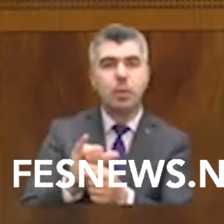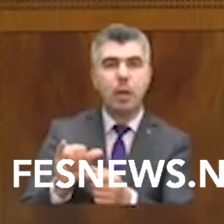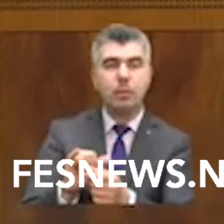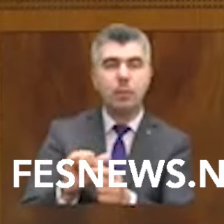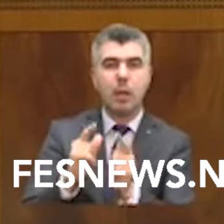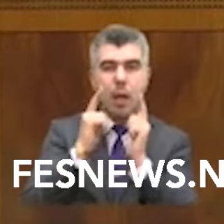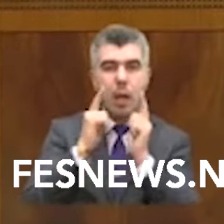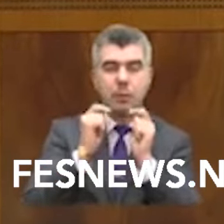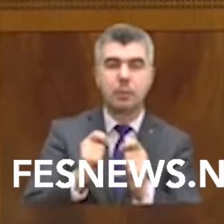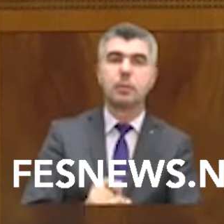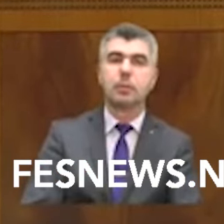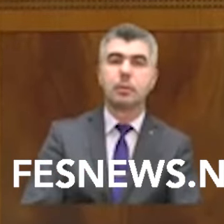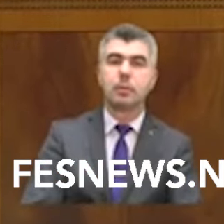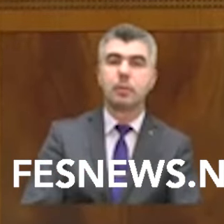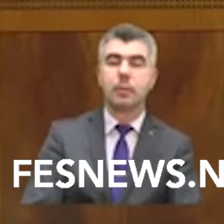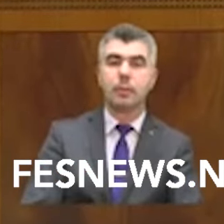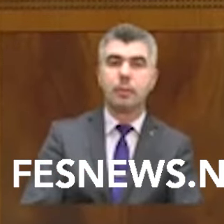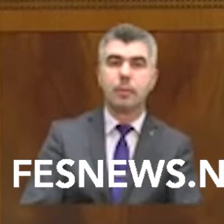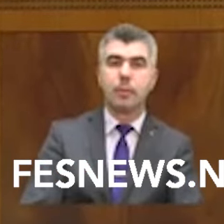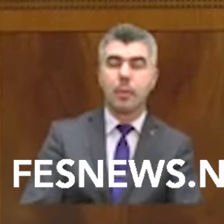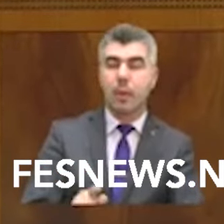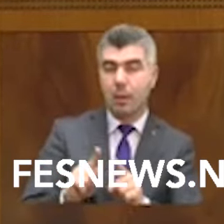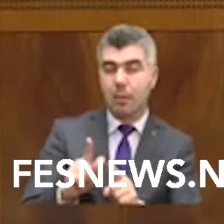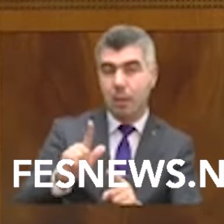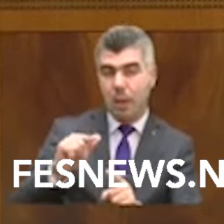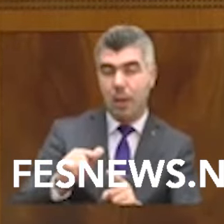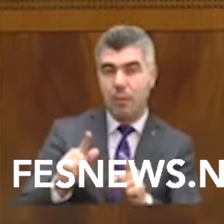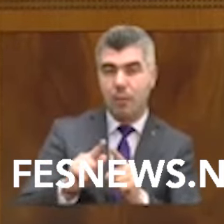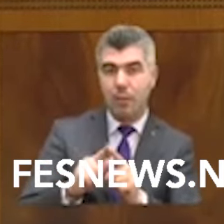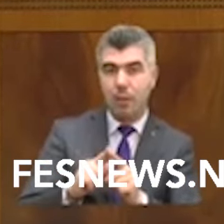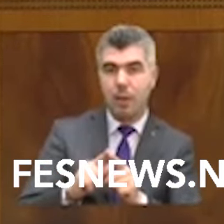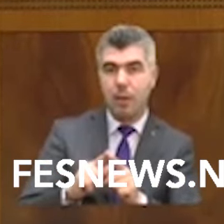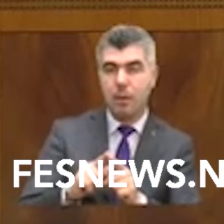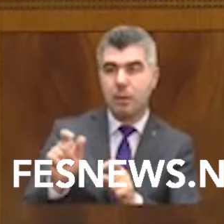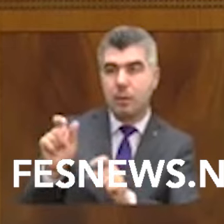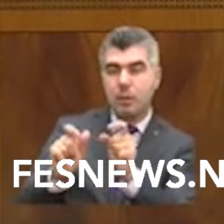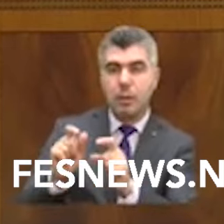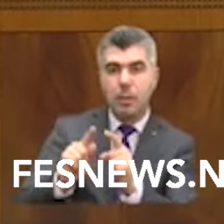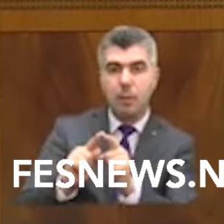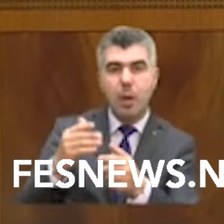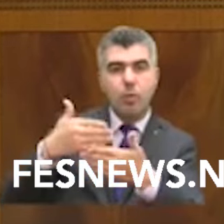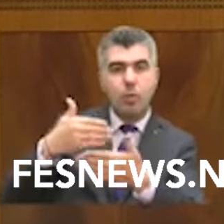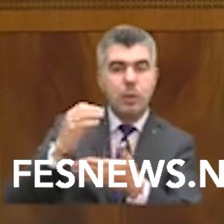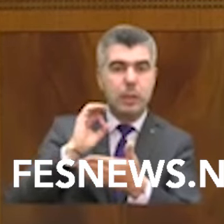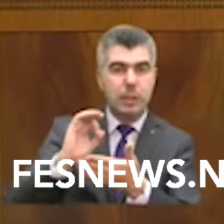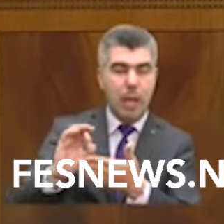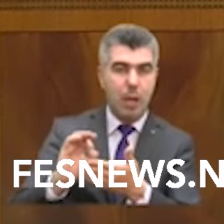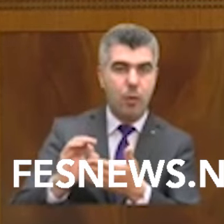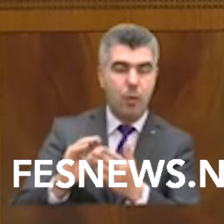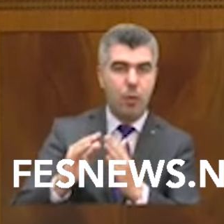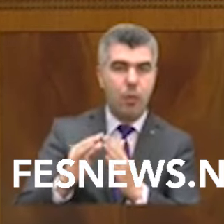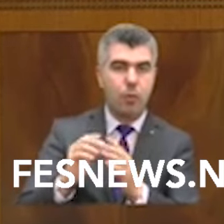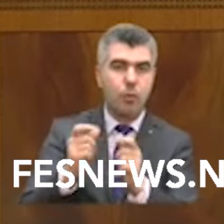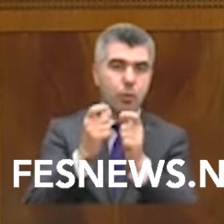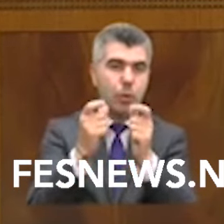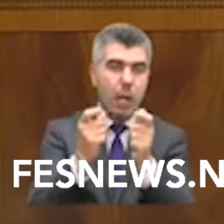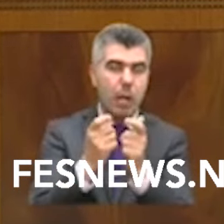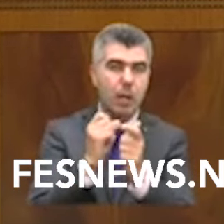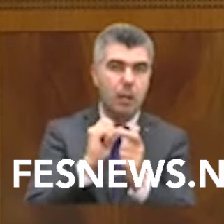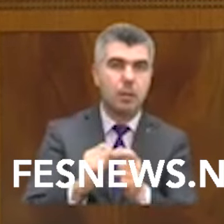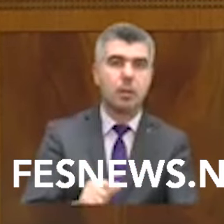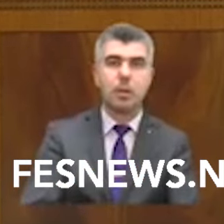فيه، بحيث حتى انه الامكانيه ديال لوطو كونستركسيون يعني انه